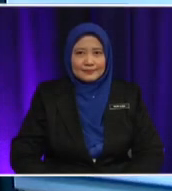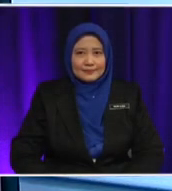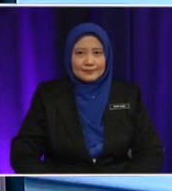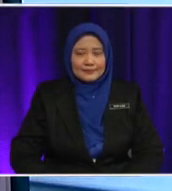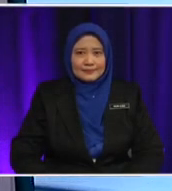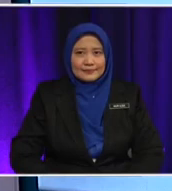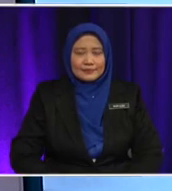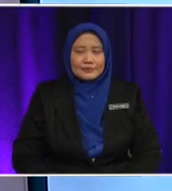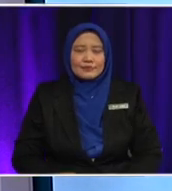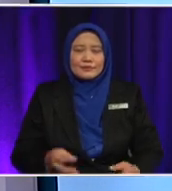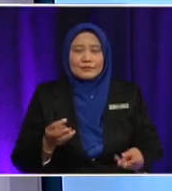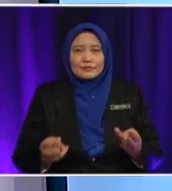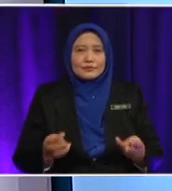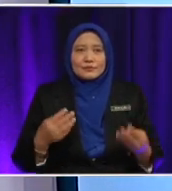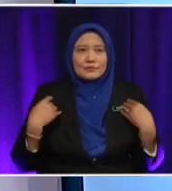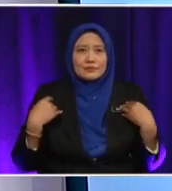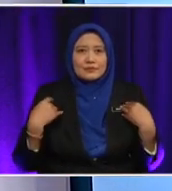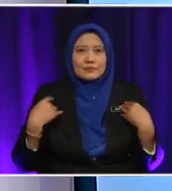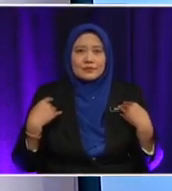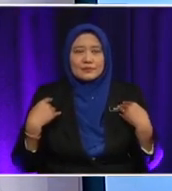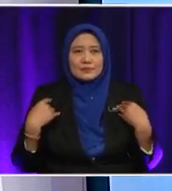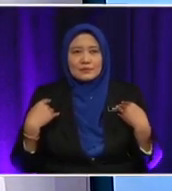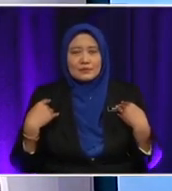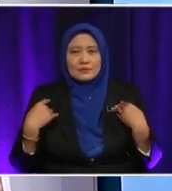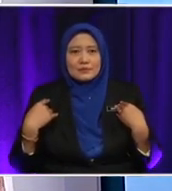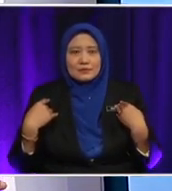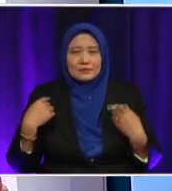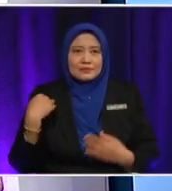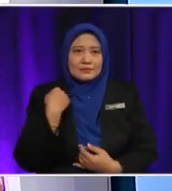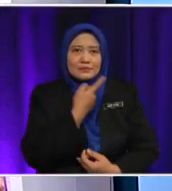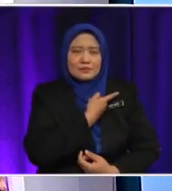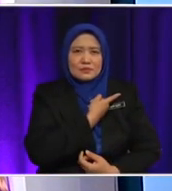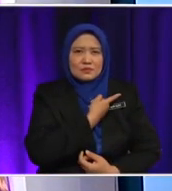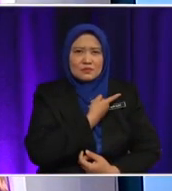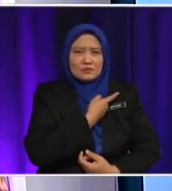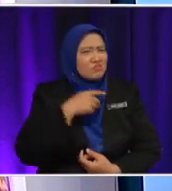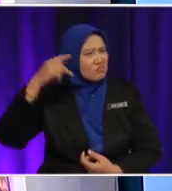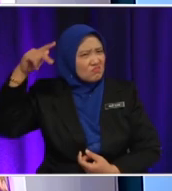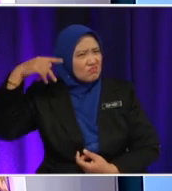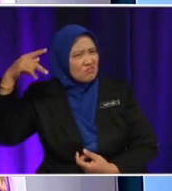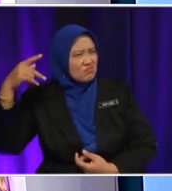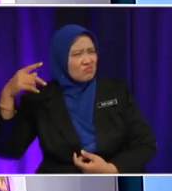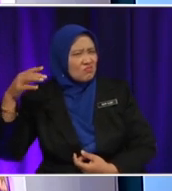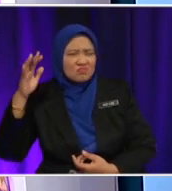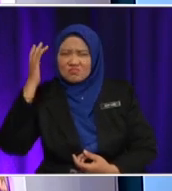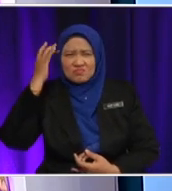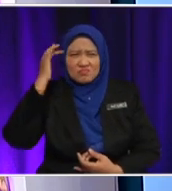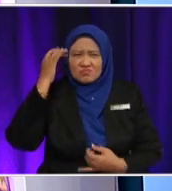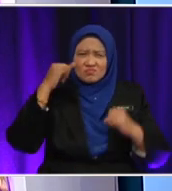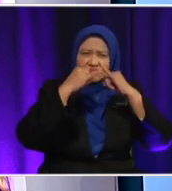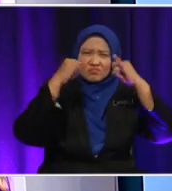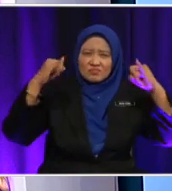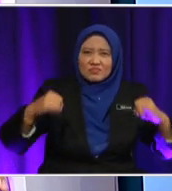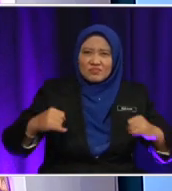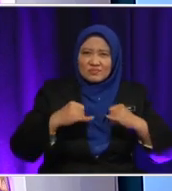mungkin ada di kalangan kita yang masih lagi pending dan keliru tentang aplikasi hukum dalam Lita sedih dan lintas dari tapi tidak mengapa